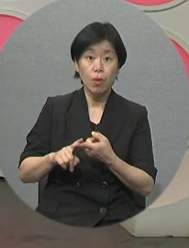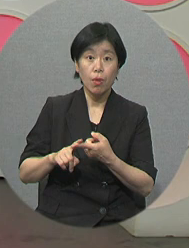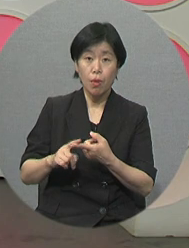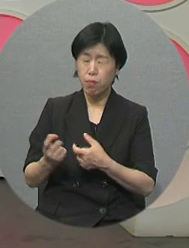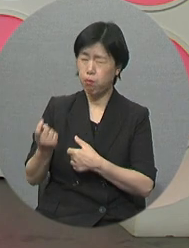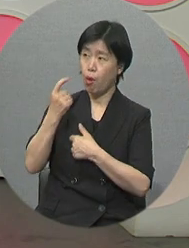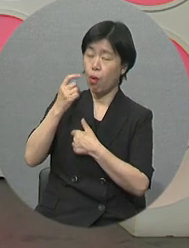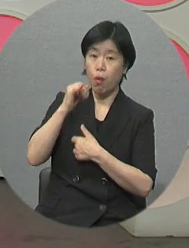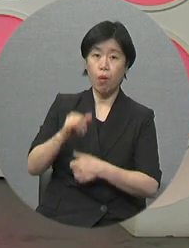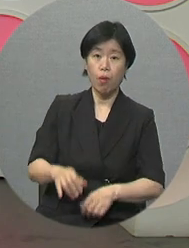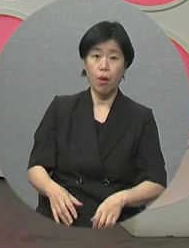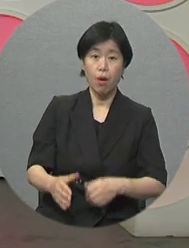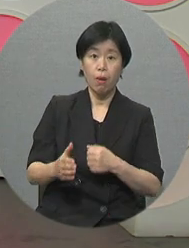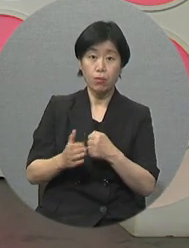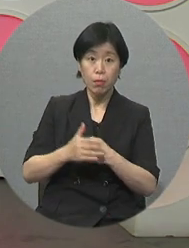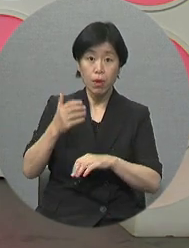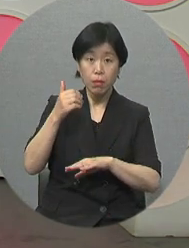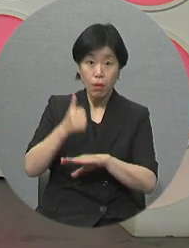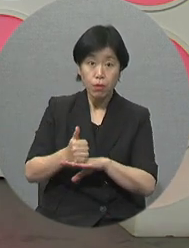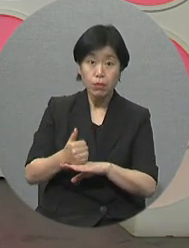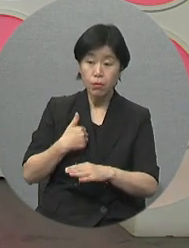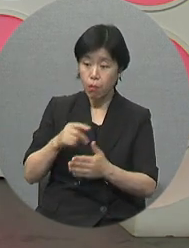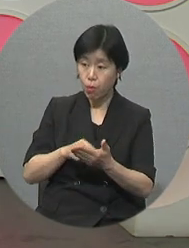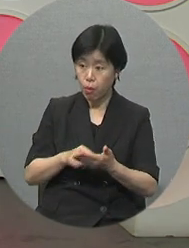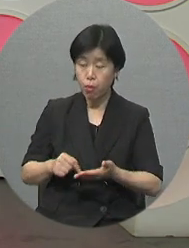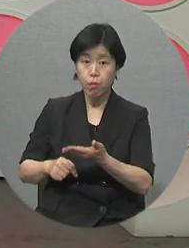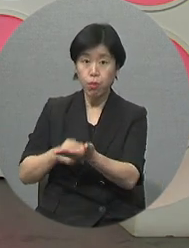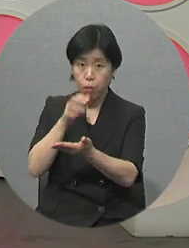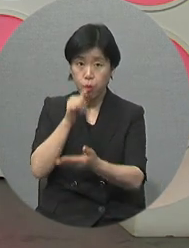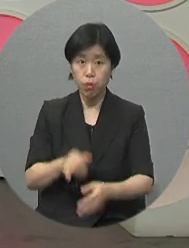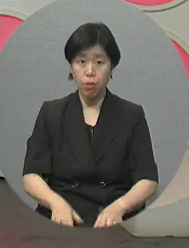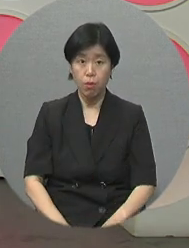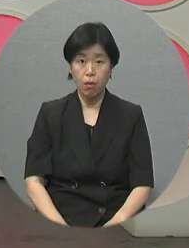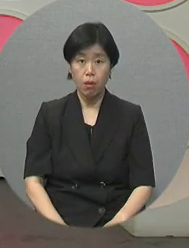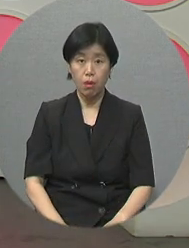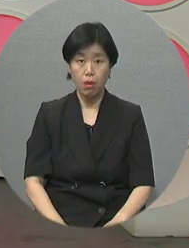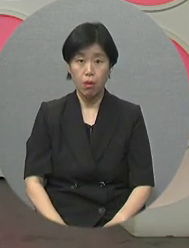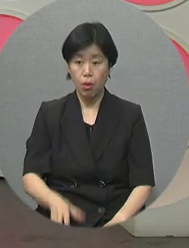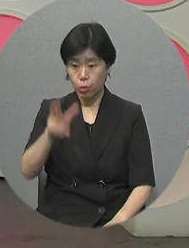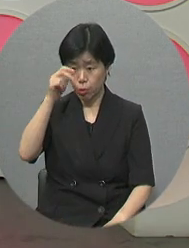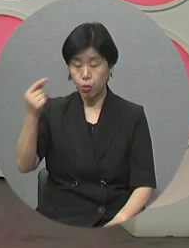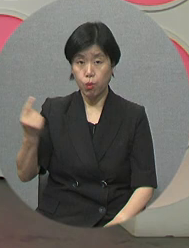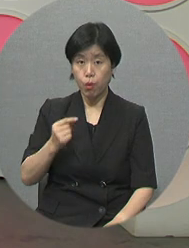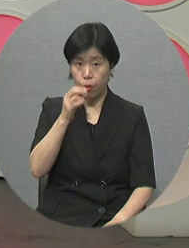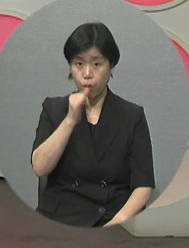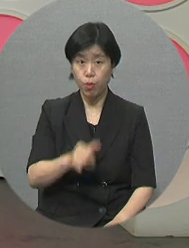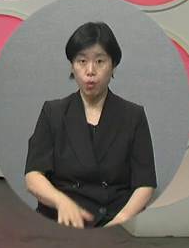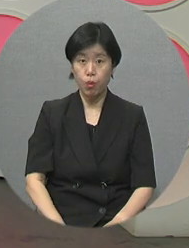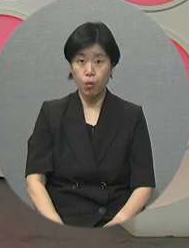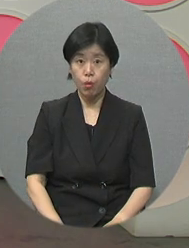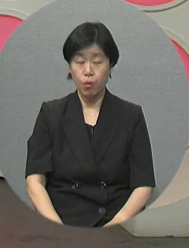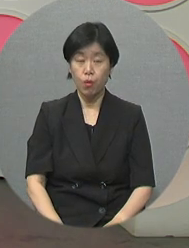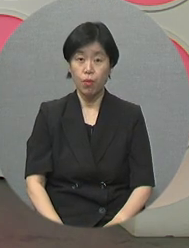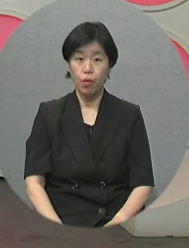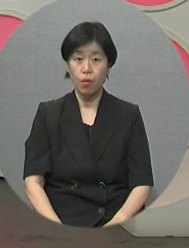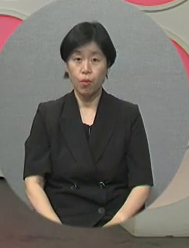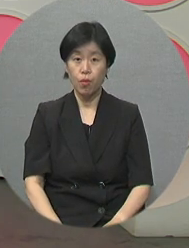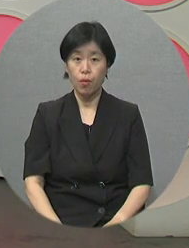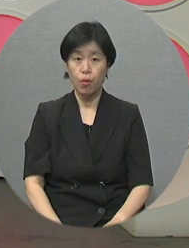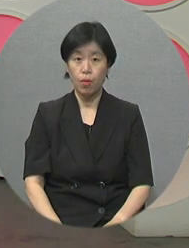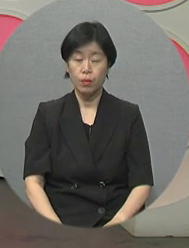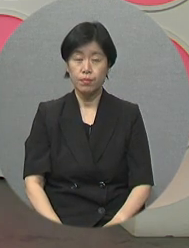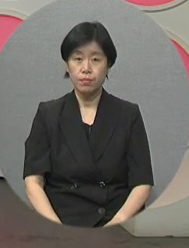어머? 다 그래서 다 물어줘가지고. 아니 준 건데 그때도 그랬어요? 근데 이상하게 그때 제가 그랬어요.